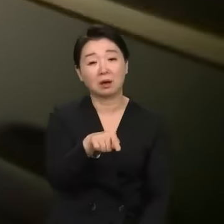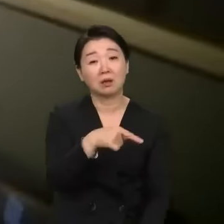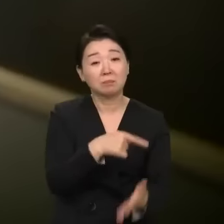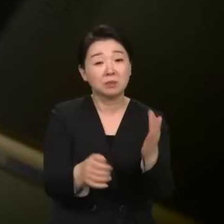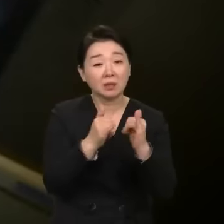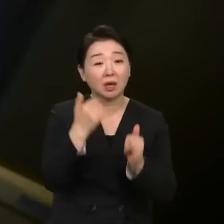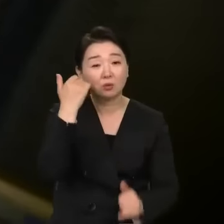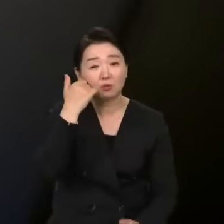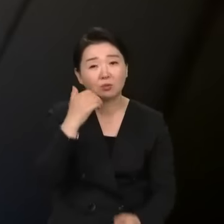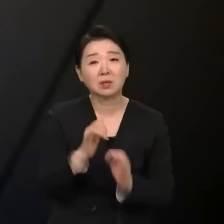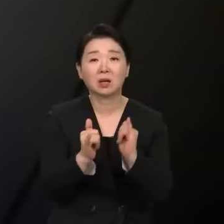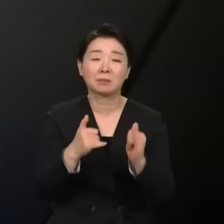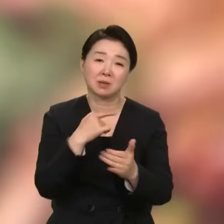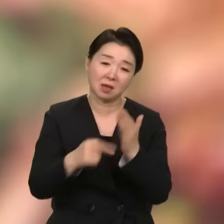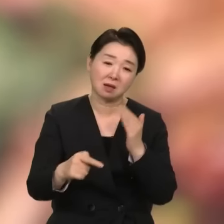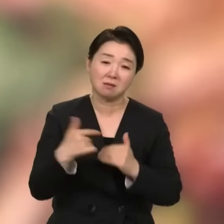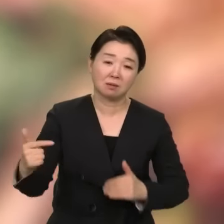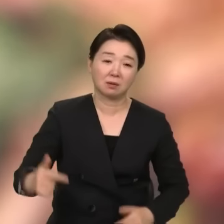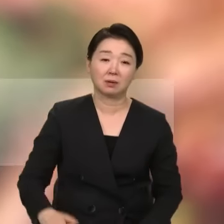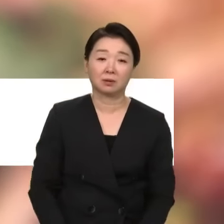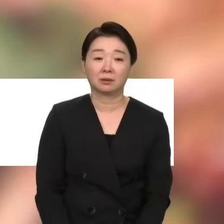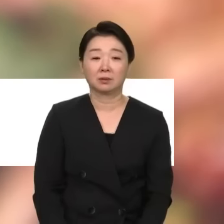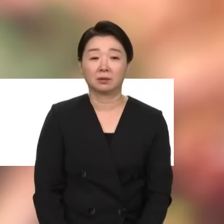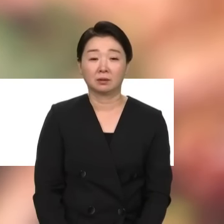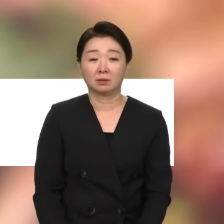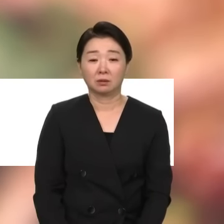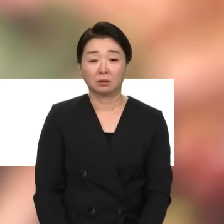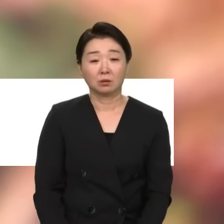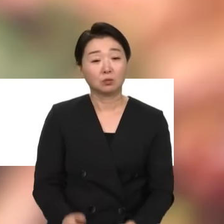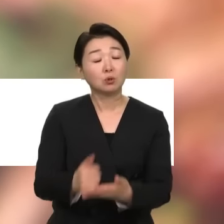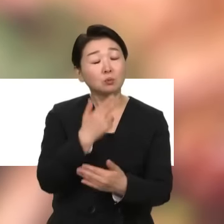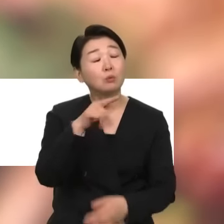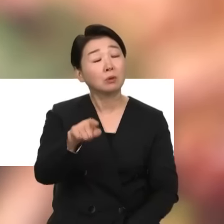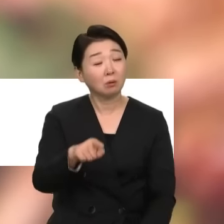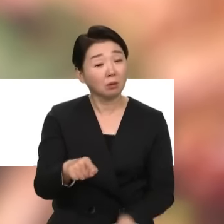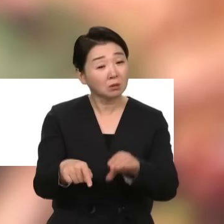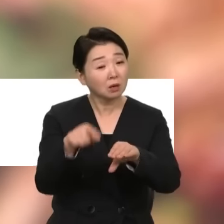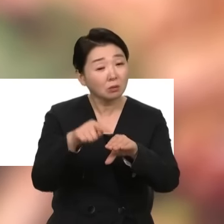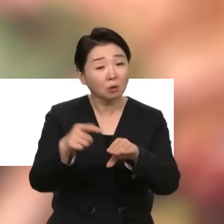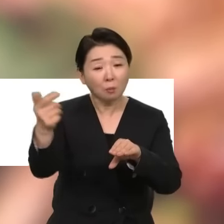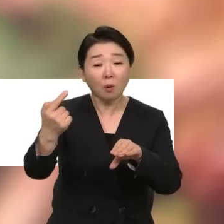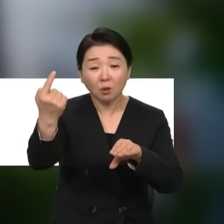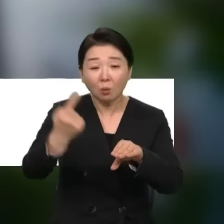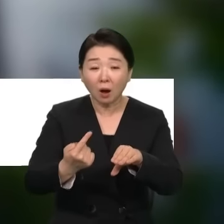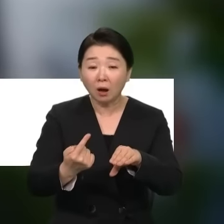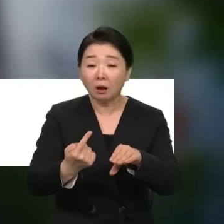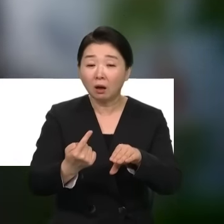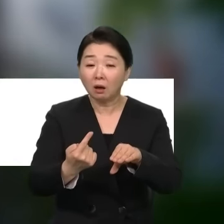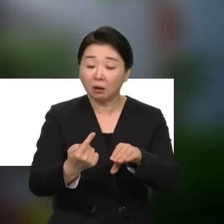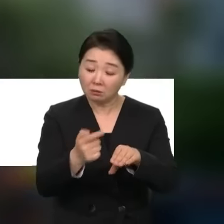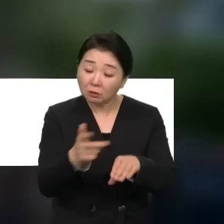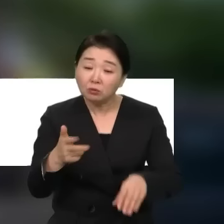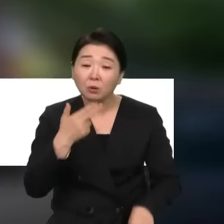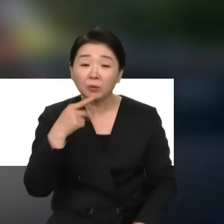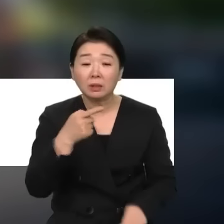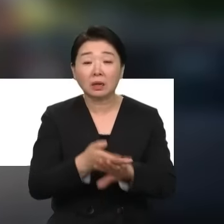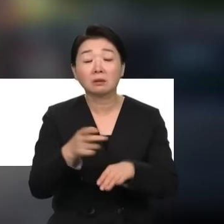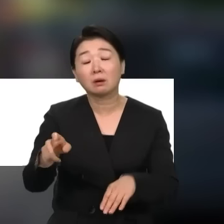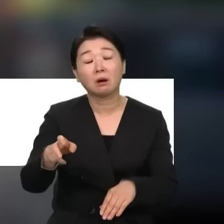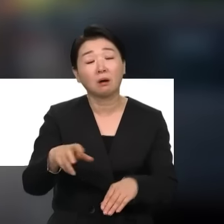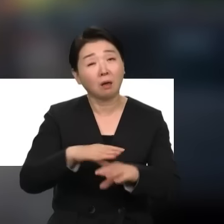고스란히 주민들이 감당했습니다. 봐봐, 손님이 없잖아요. 차를 대고 멀리서 오는 사람 차 대고 차 댈 때 좀 다른 데